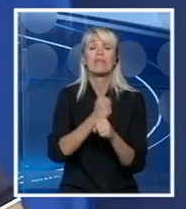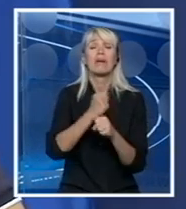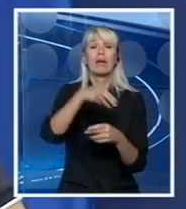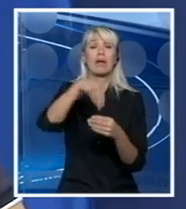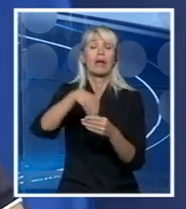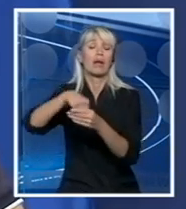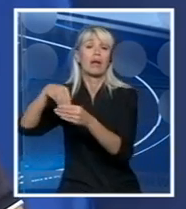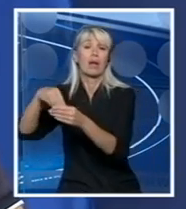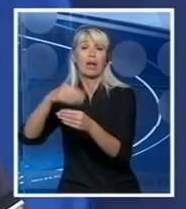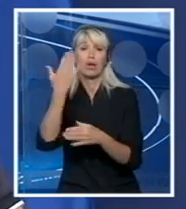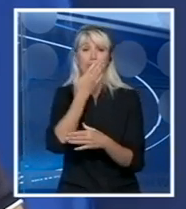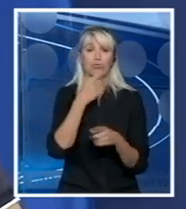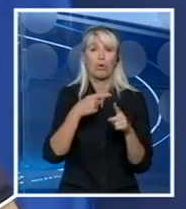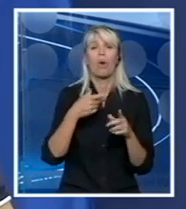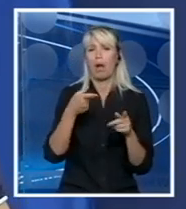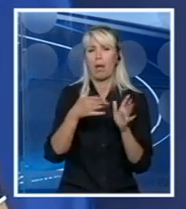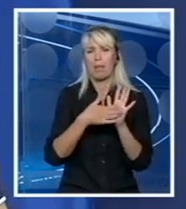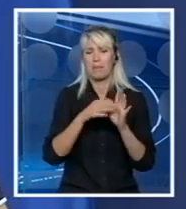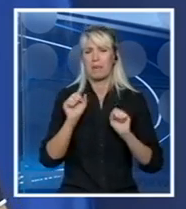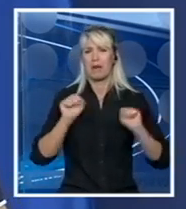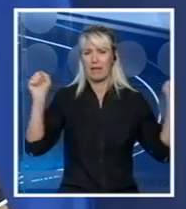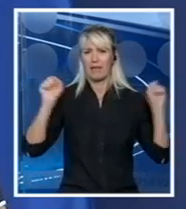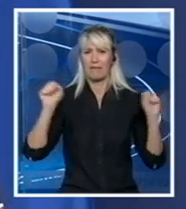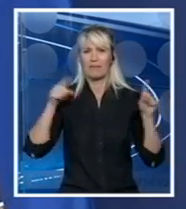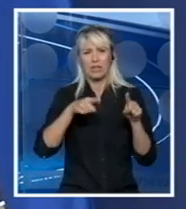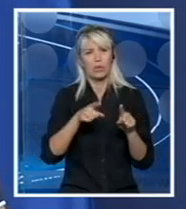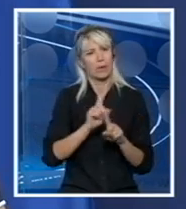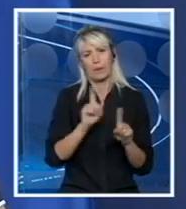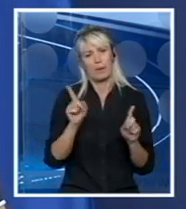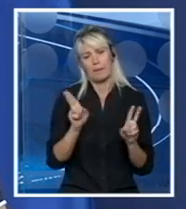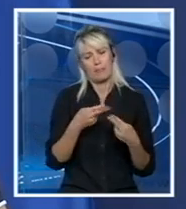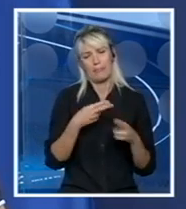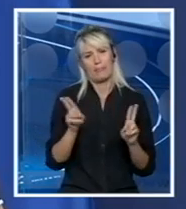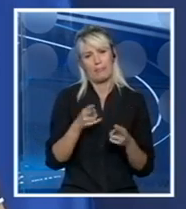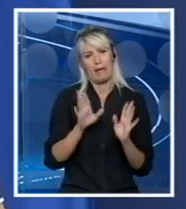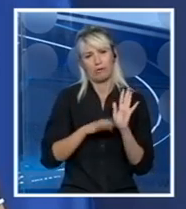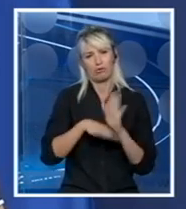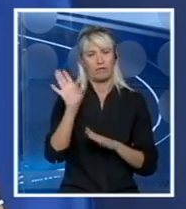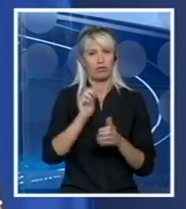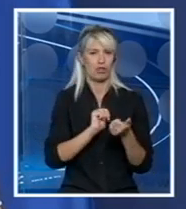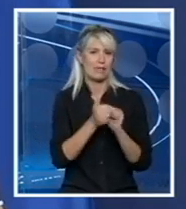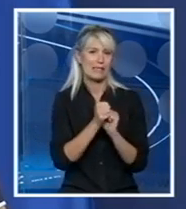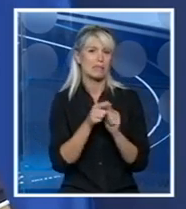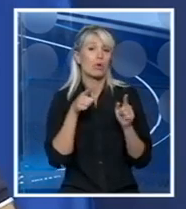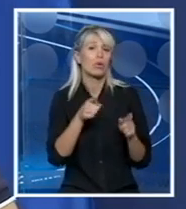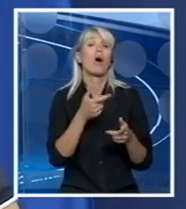smislu fizičkog vaspitanja, tu kolektivni sportovi ne mogu da se tolerišu. Tu će isključivo